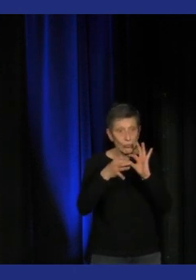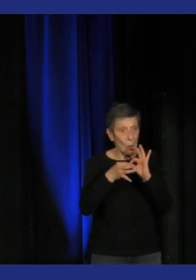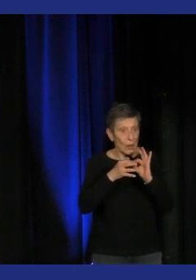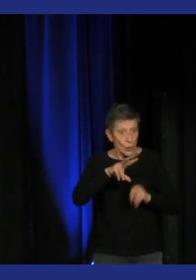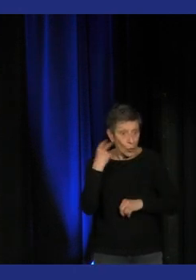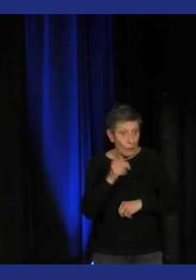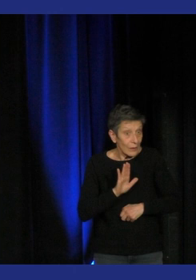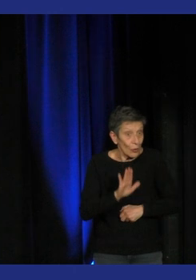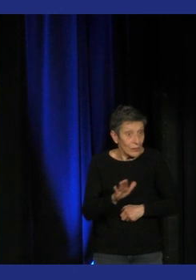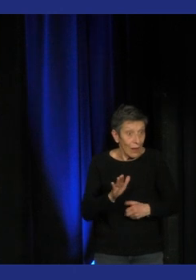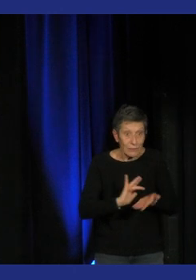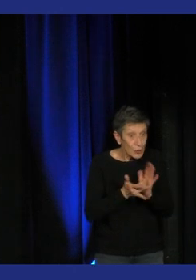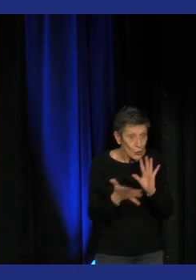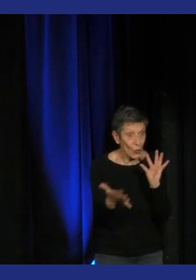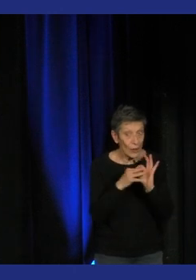j'ai envie de dire.